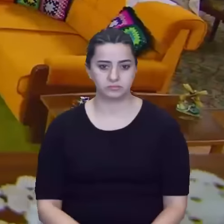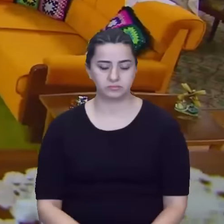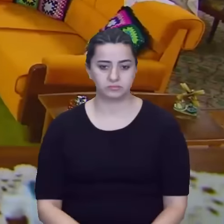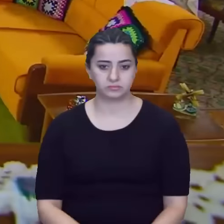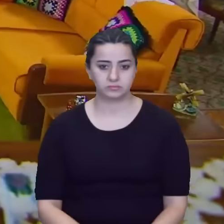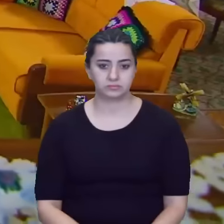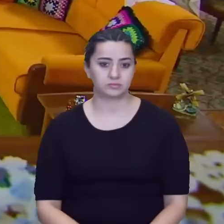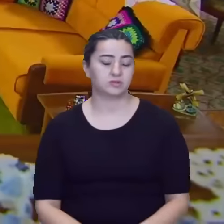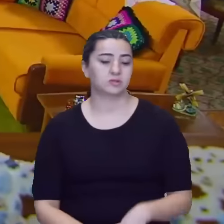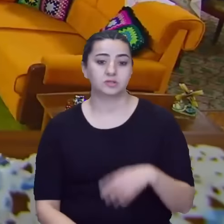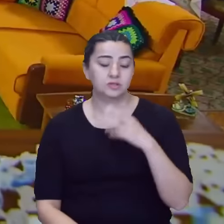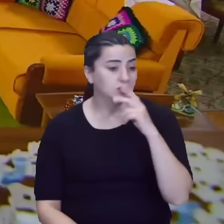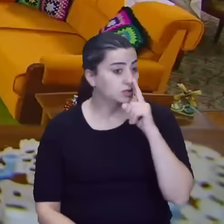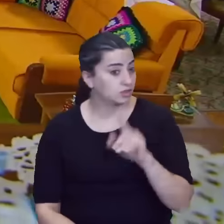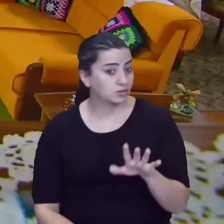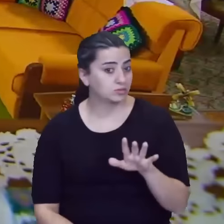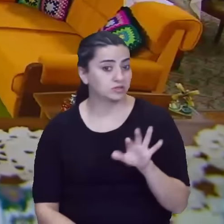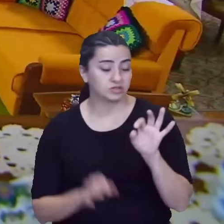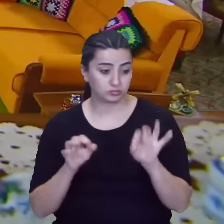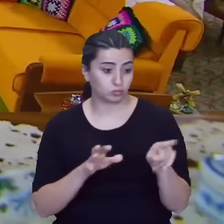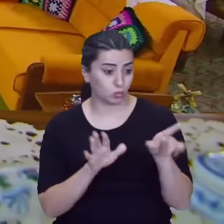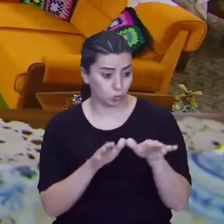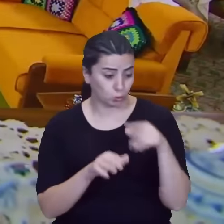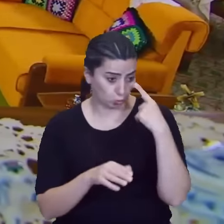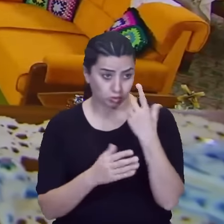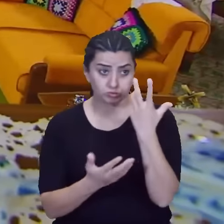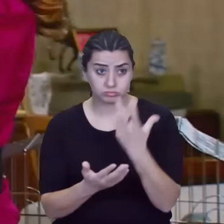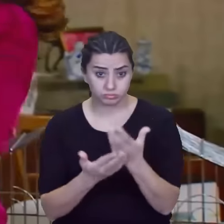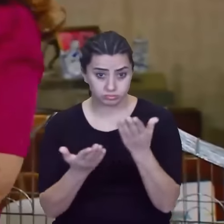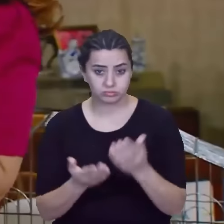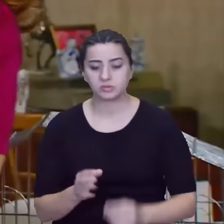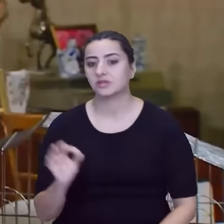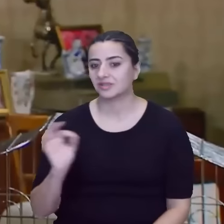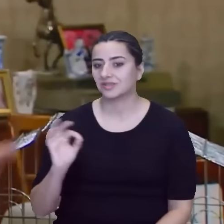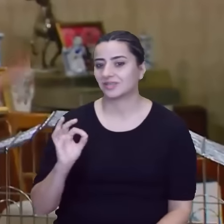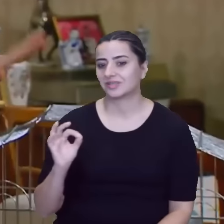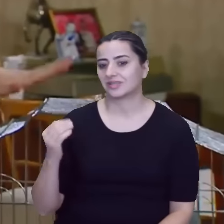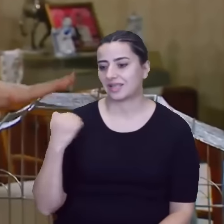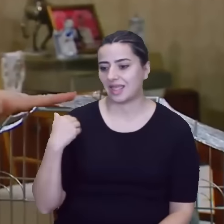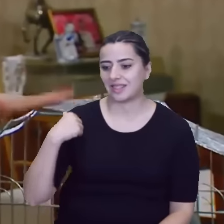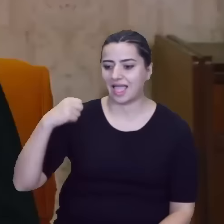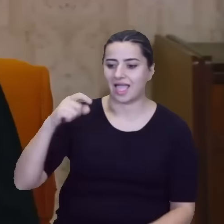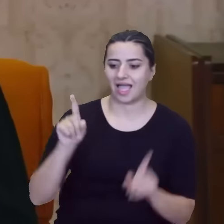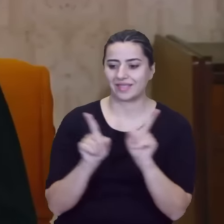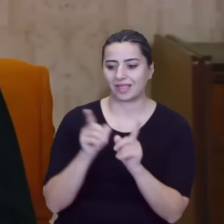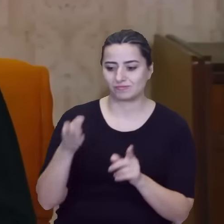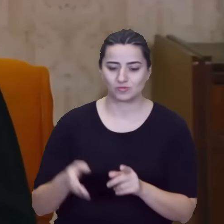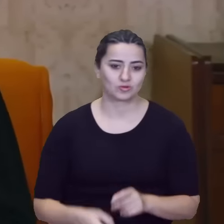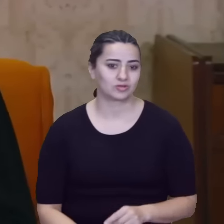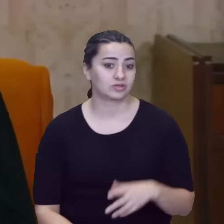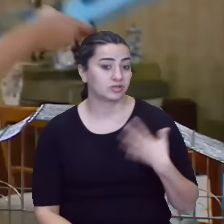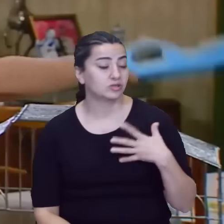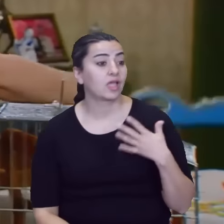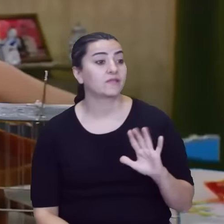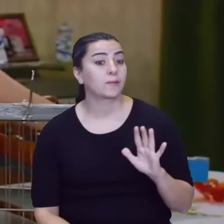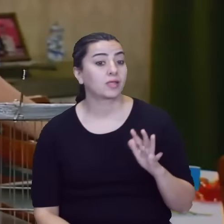Ay kız, inanılır gibi değil. Şimdi kuş yüzünden mi çekiyor bu televizyon? Ya? Yeni antenimizi bulduk. Sevinme öyle